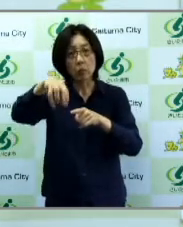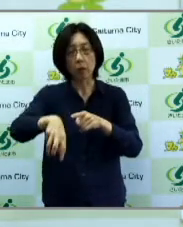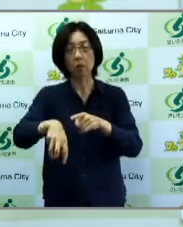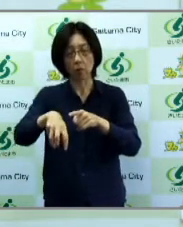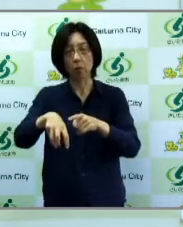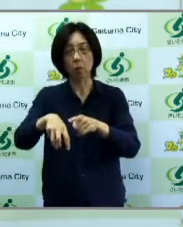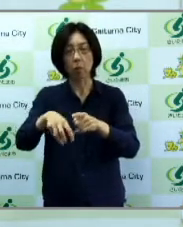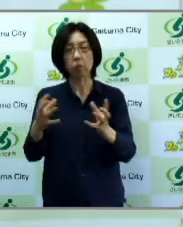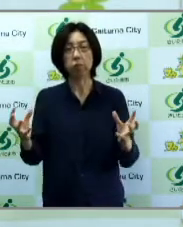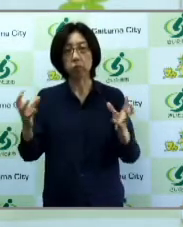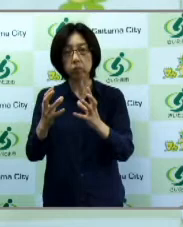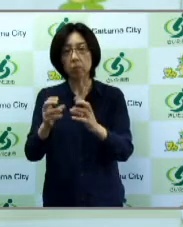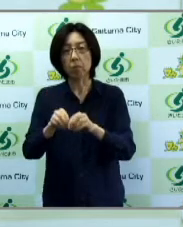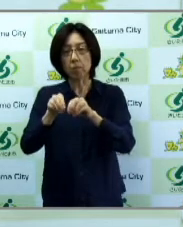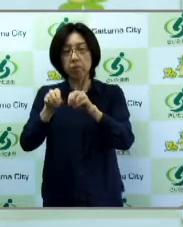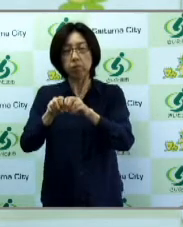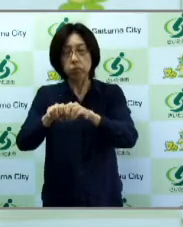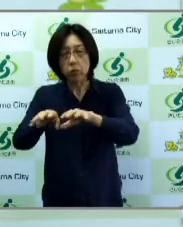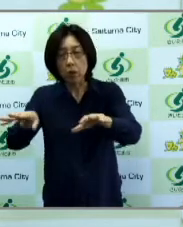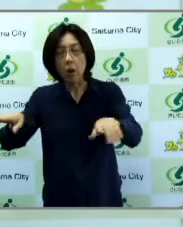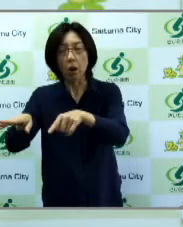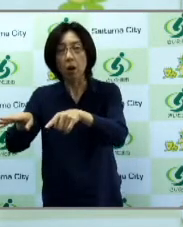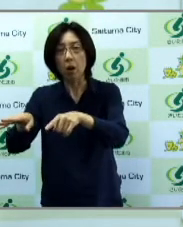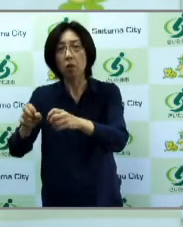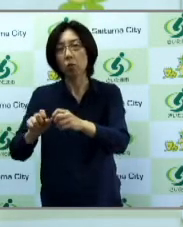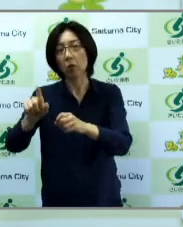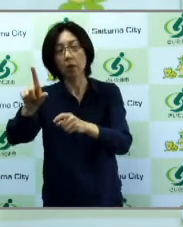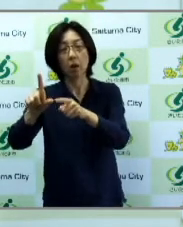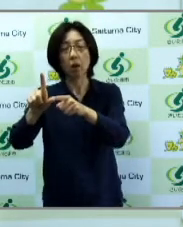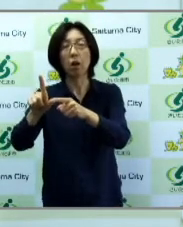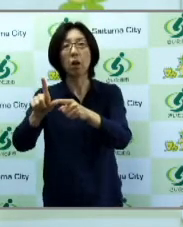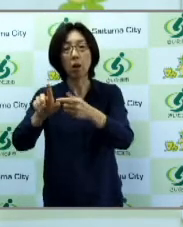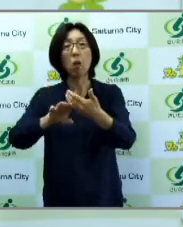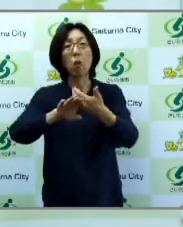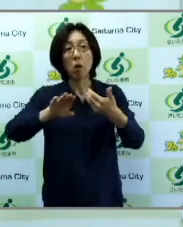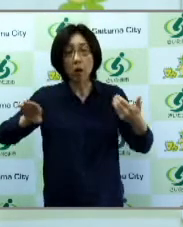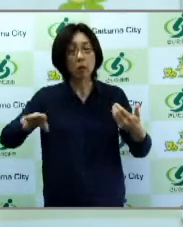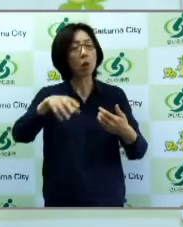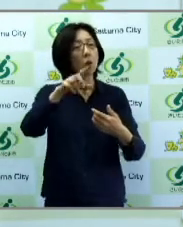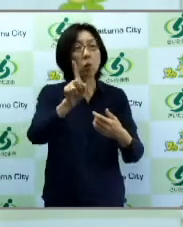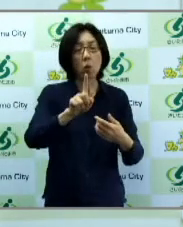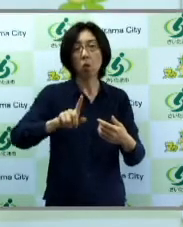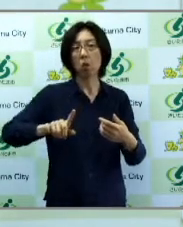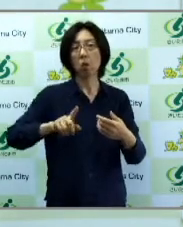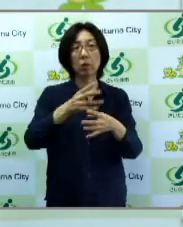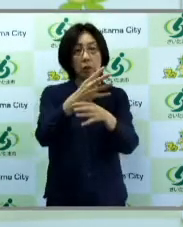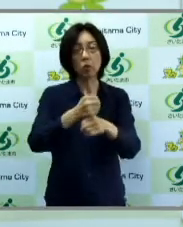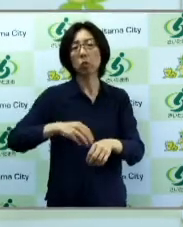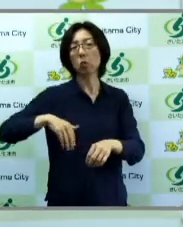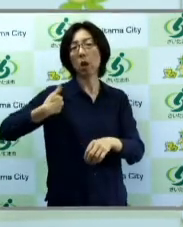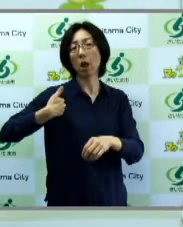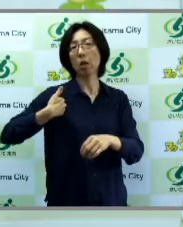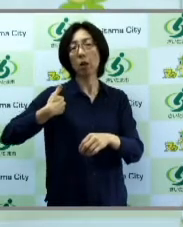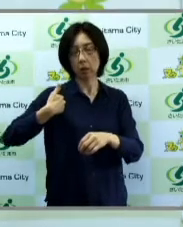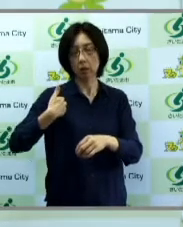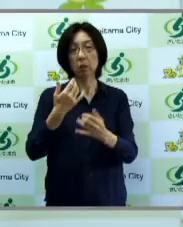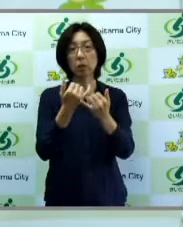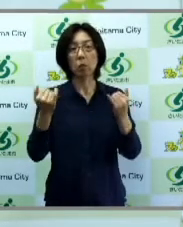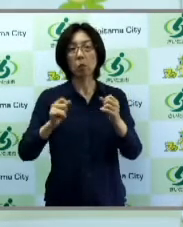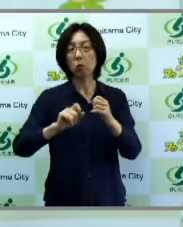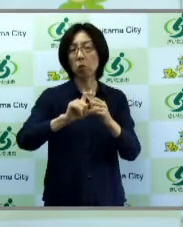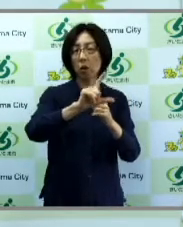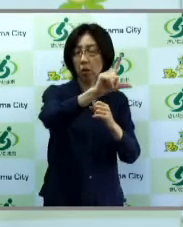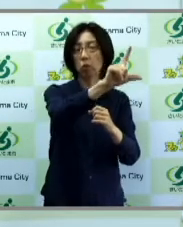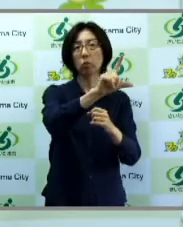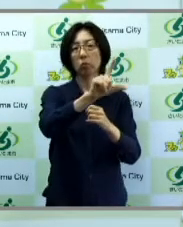り感染経路不明者を含めて、この感染地が分散をしている傾向があるというふうに聞いており